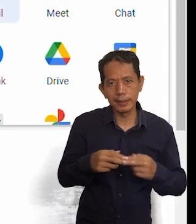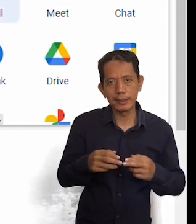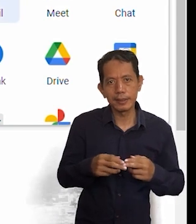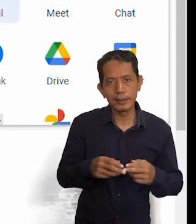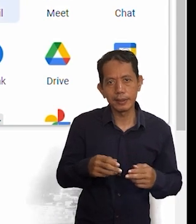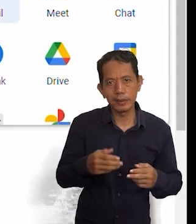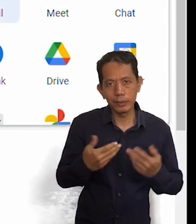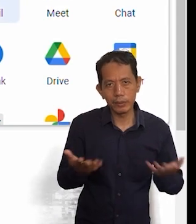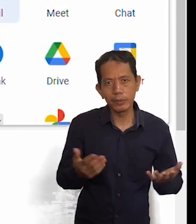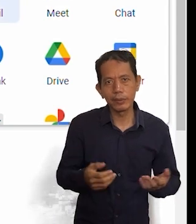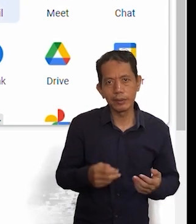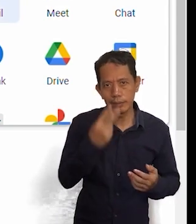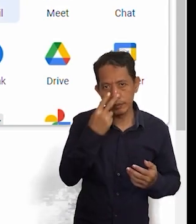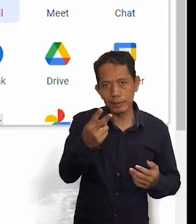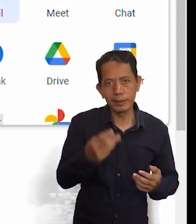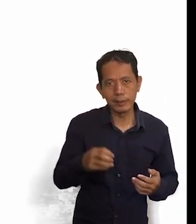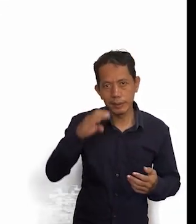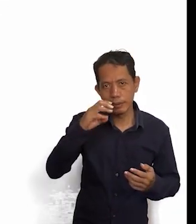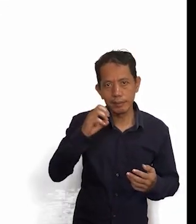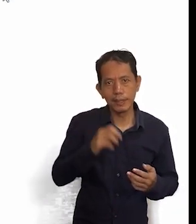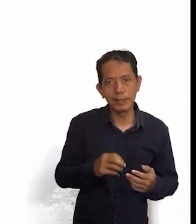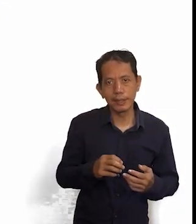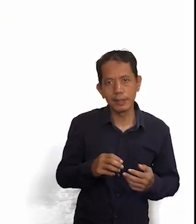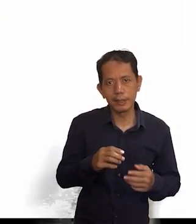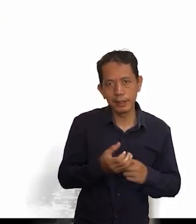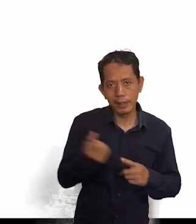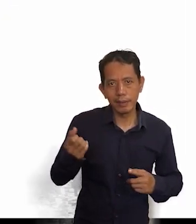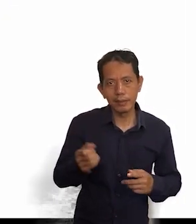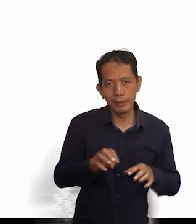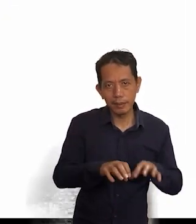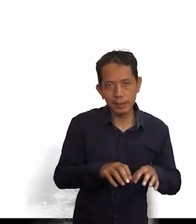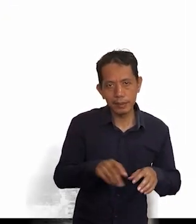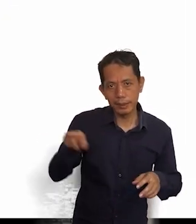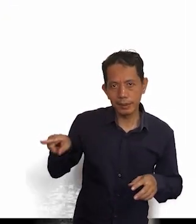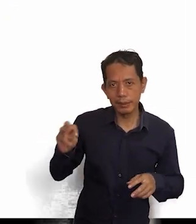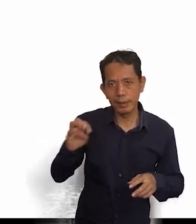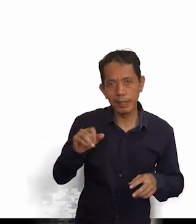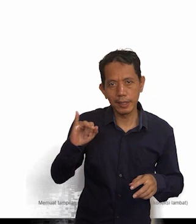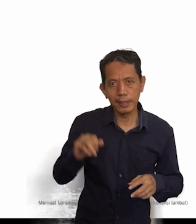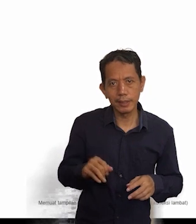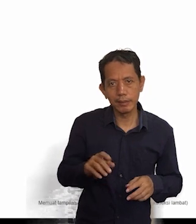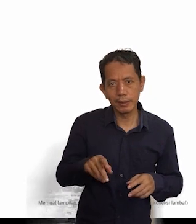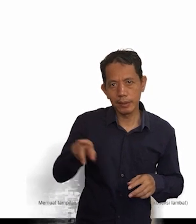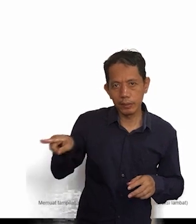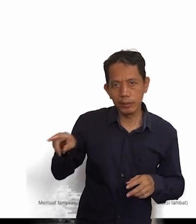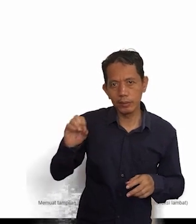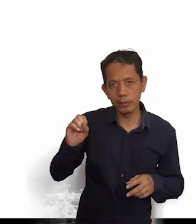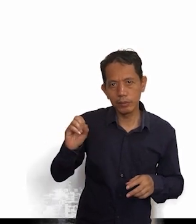email dan dapat mengakses Gmail pada Google.